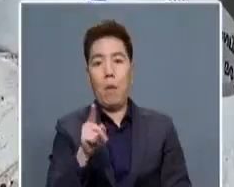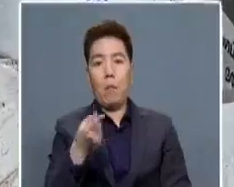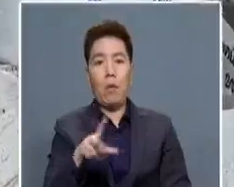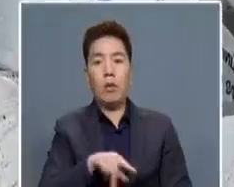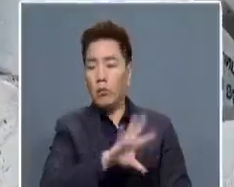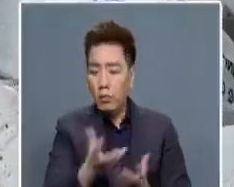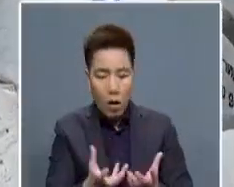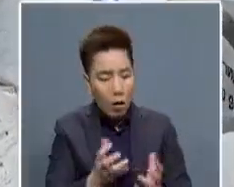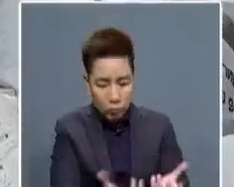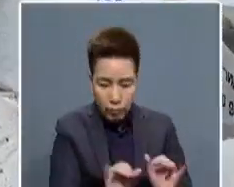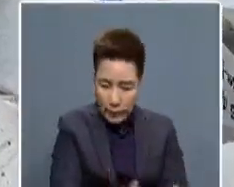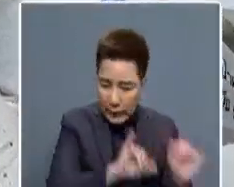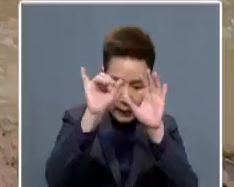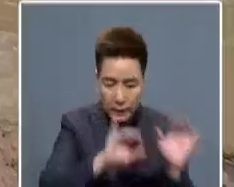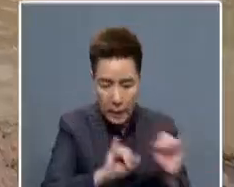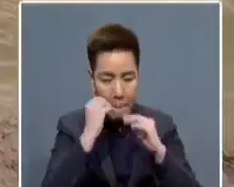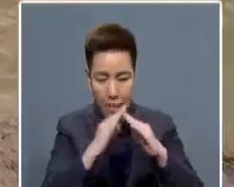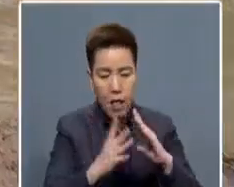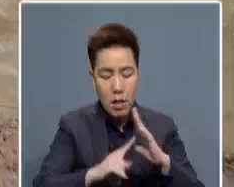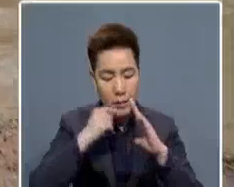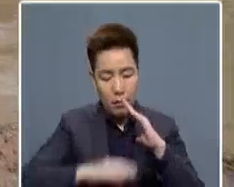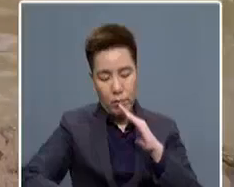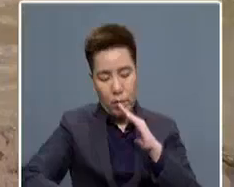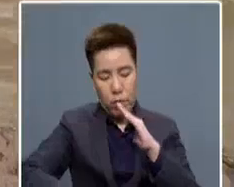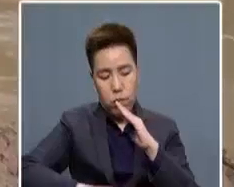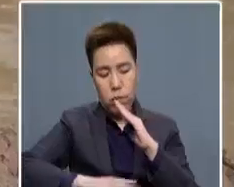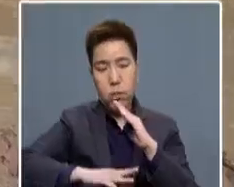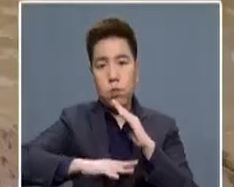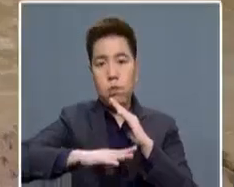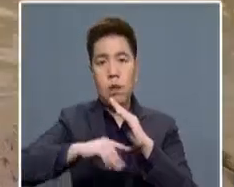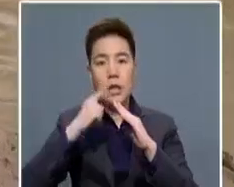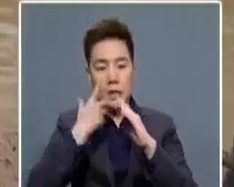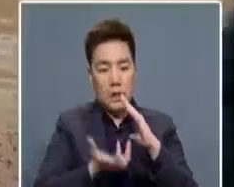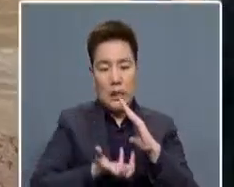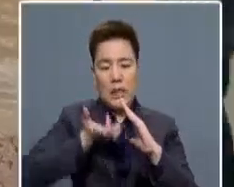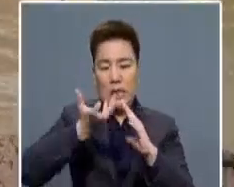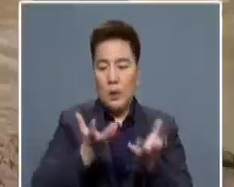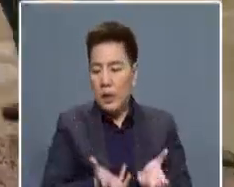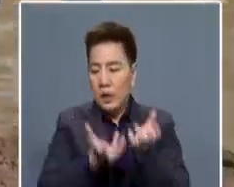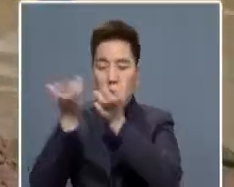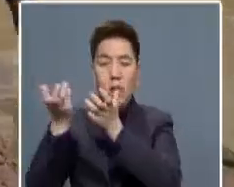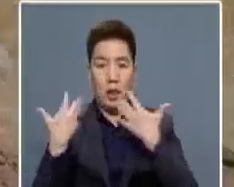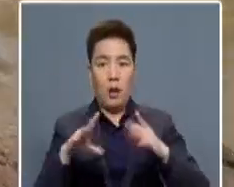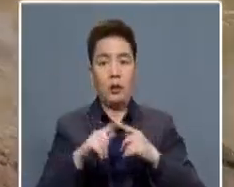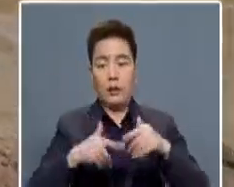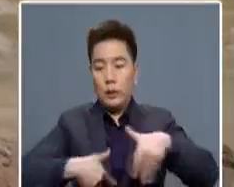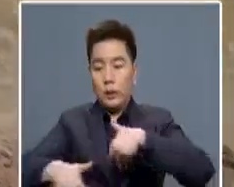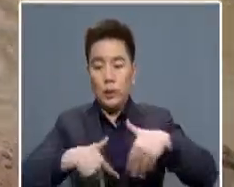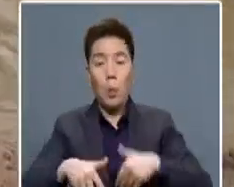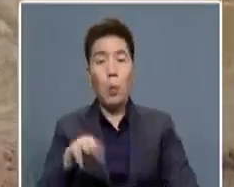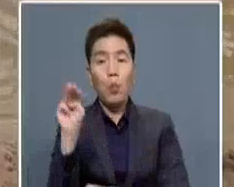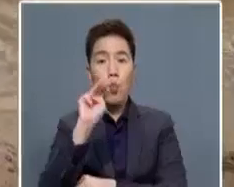ต้องช่วยประชาชนขนย้ายสิ่งของออกจากบ้านที่เริ่มมีน้ำไหลเข้าท่วมขึ้นไปอยู่ในจุดที่อพยพที่สวนสาธารณะ